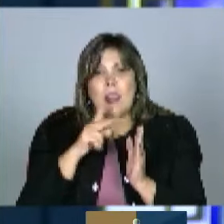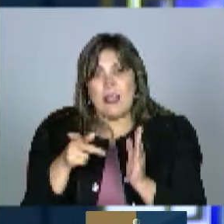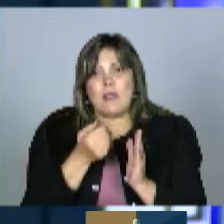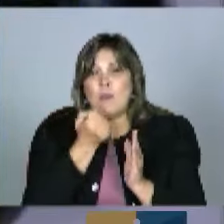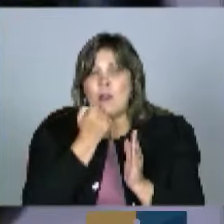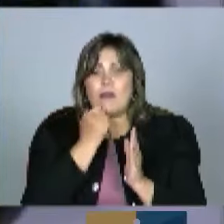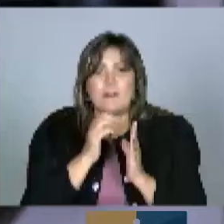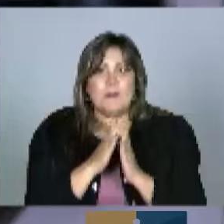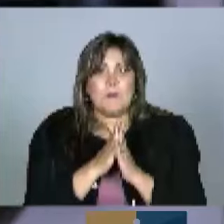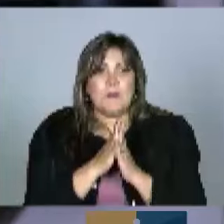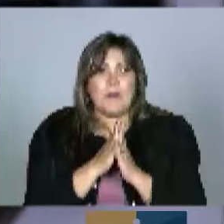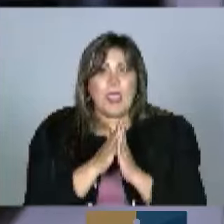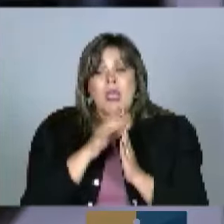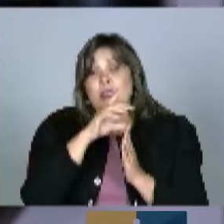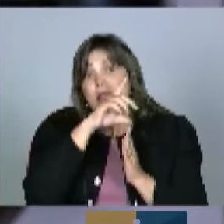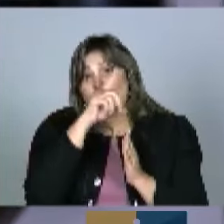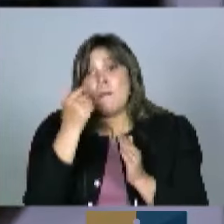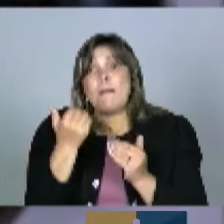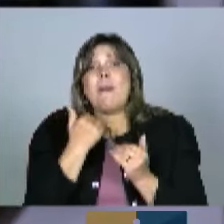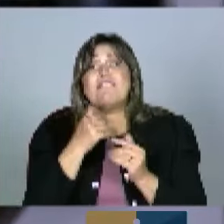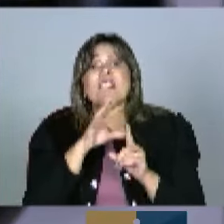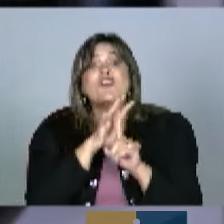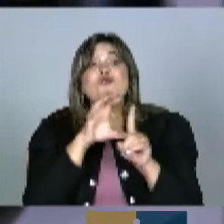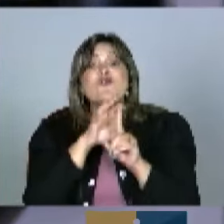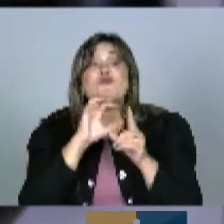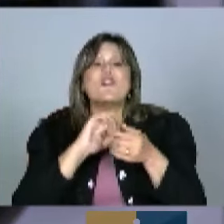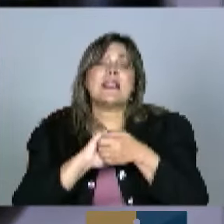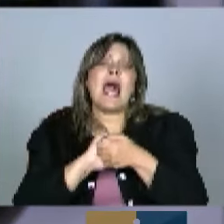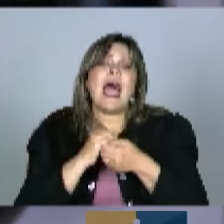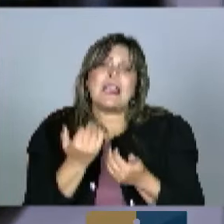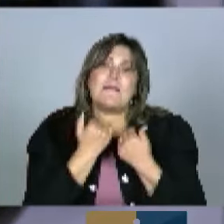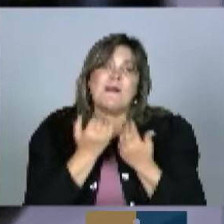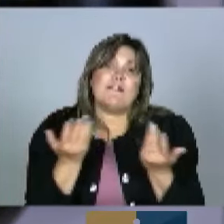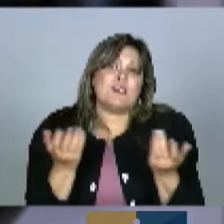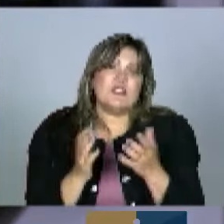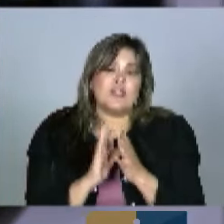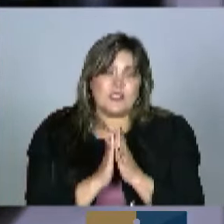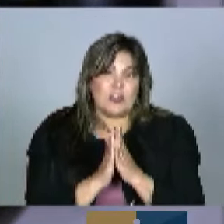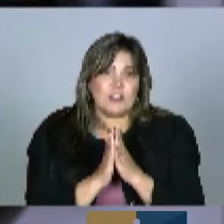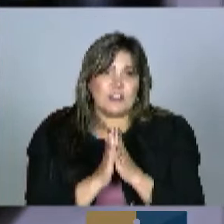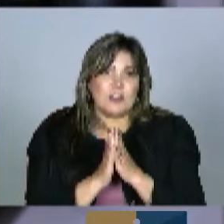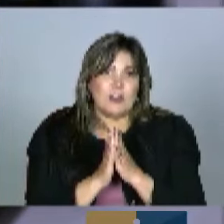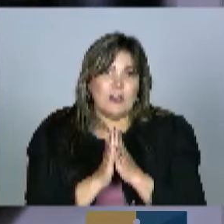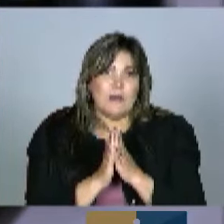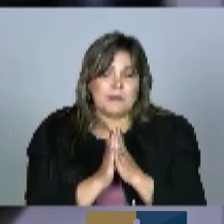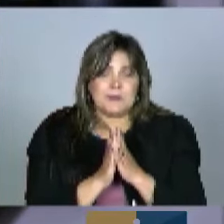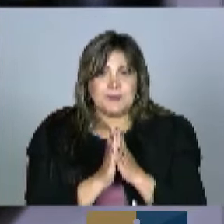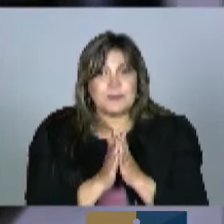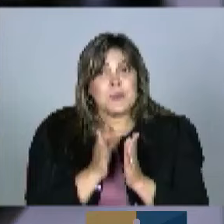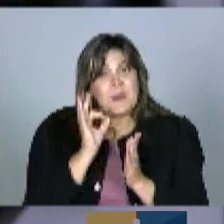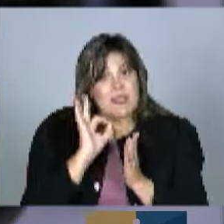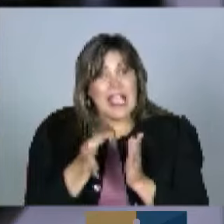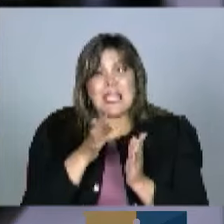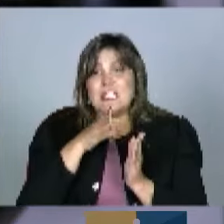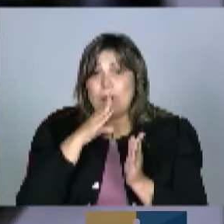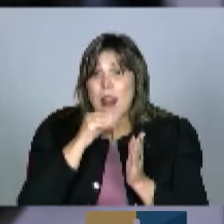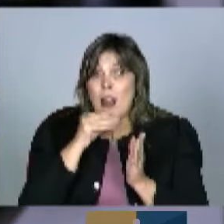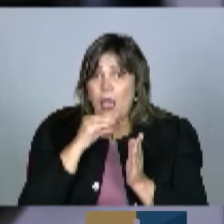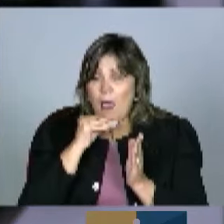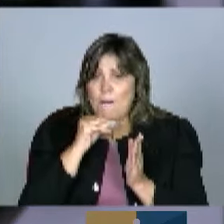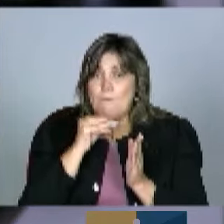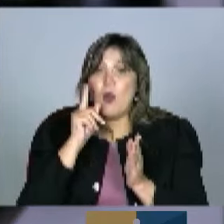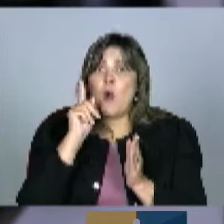هي مش معاها صوره عقد اللي يثبت انه فعلا هي الماده 20 من قانون هل ممكن نلزم الاب ده انه يقدم الصوره